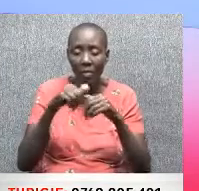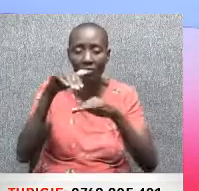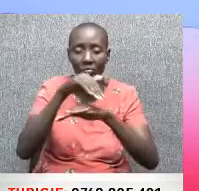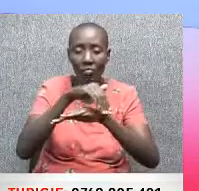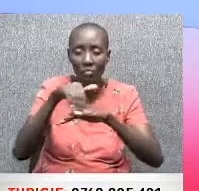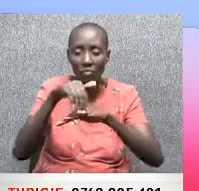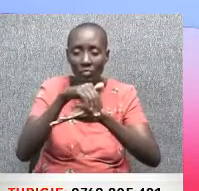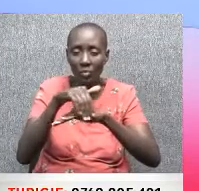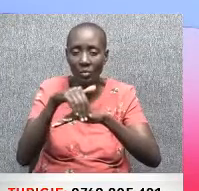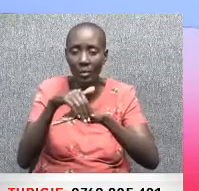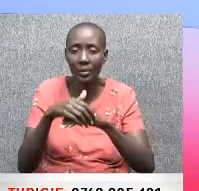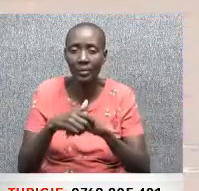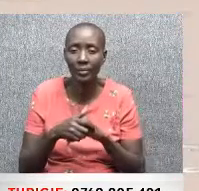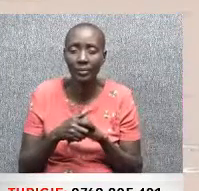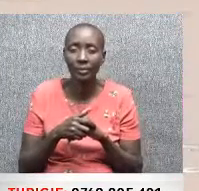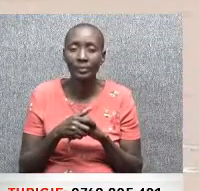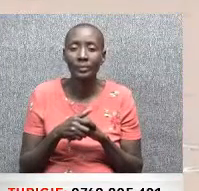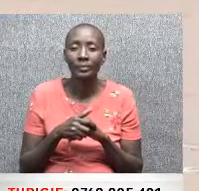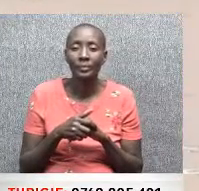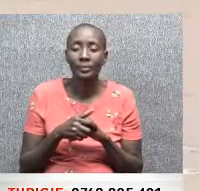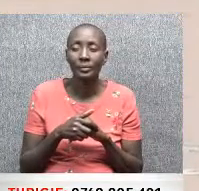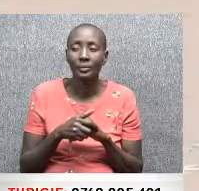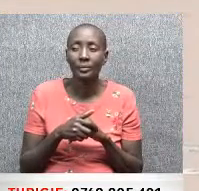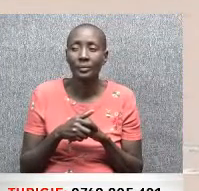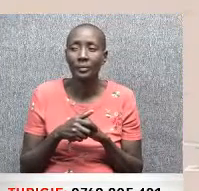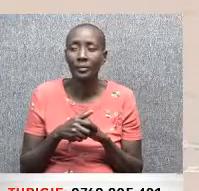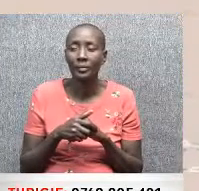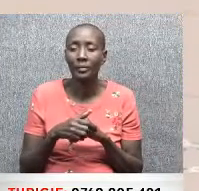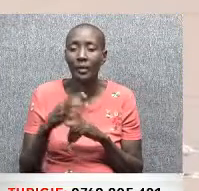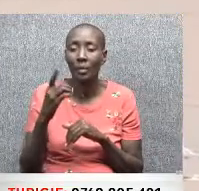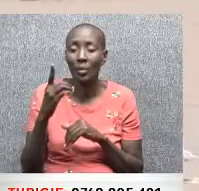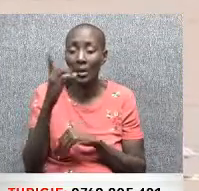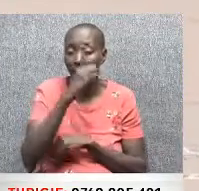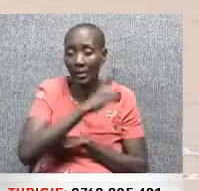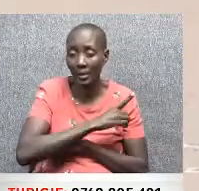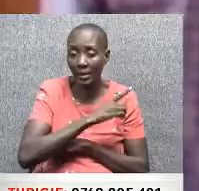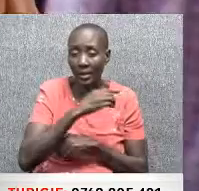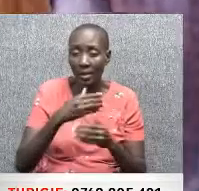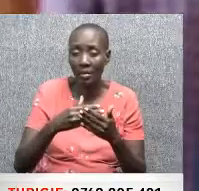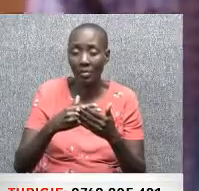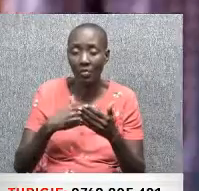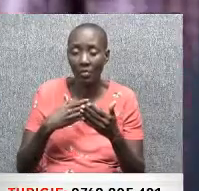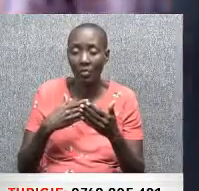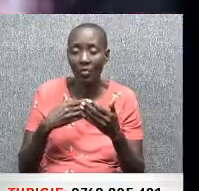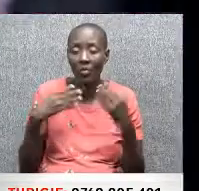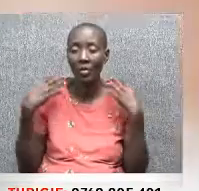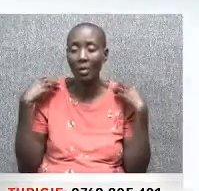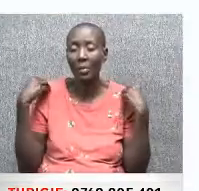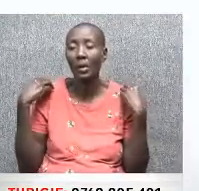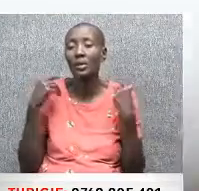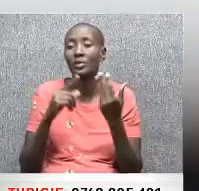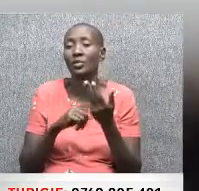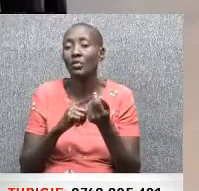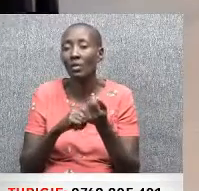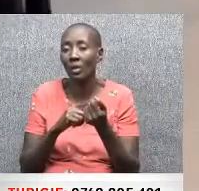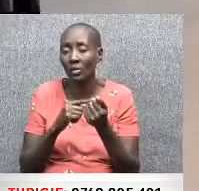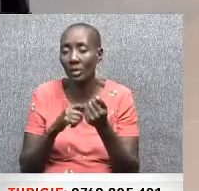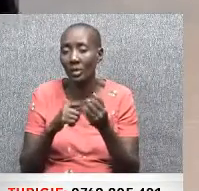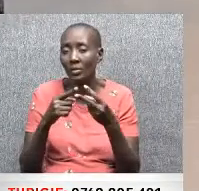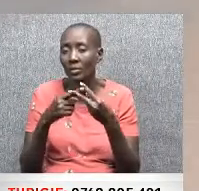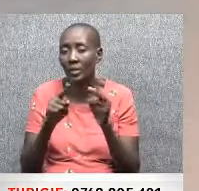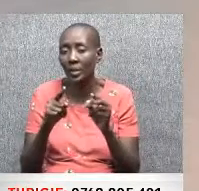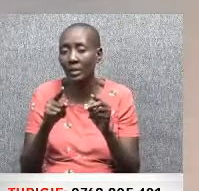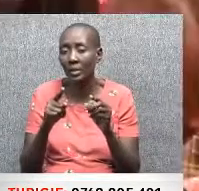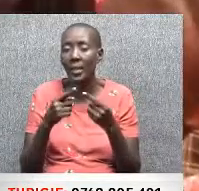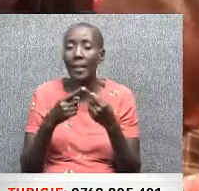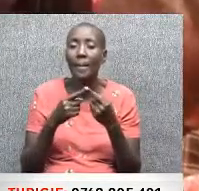Haji anaarifu. Siku moja imesalia kabla ya shughuli ya sensa kuanza, lakini baadhi ya maeneo ya